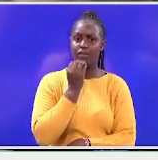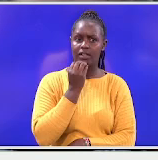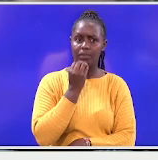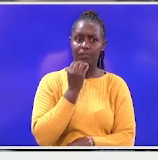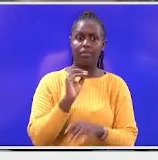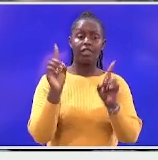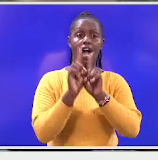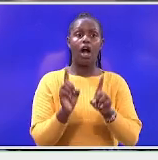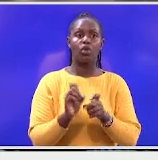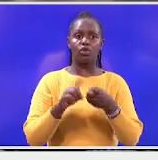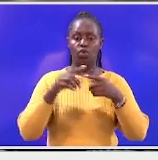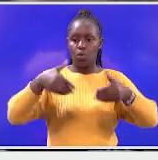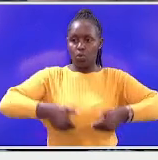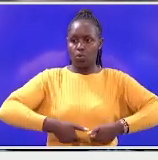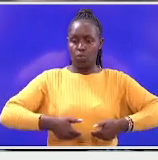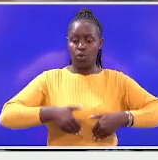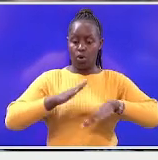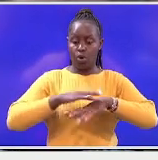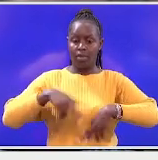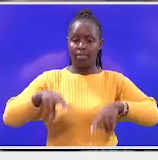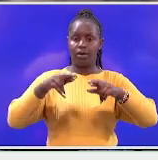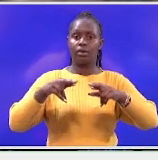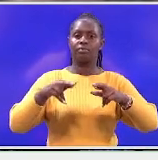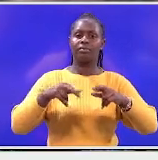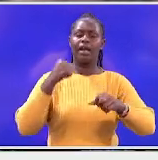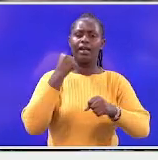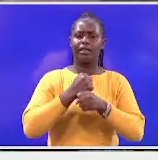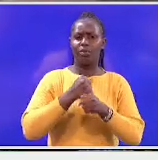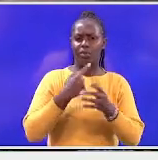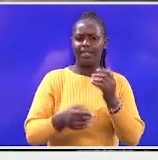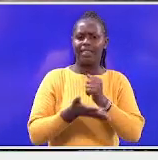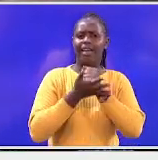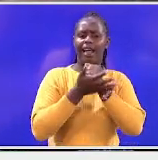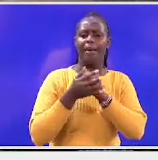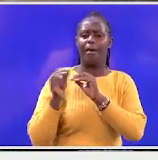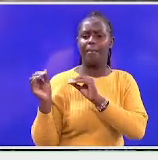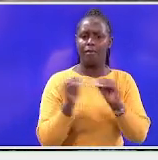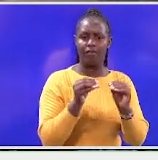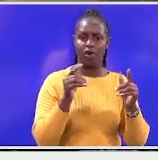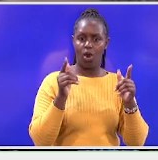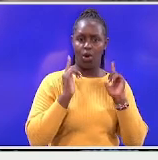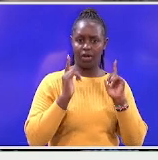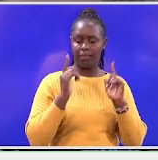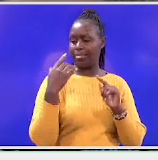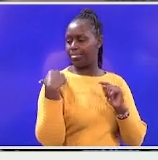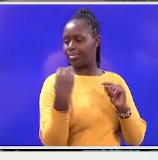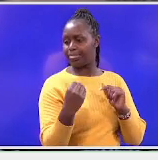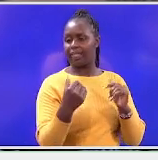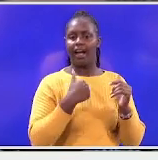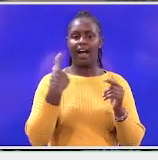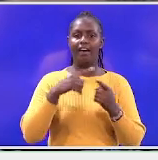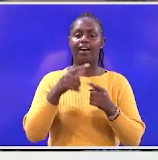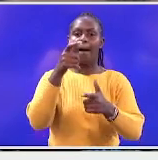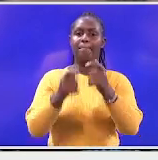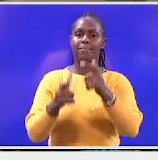nasikia vijana wakilala kwa barabara wakisukuma. Juzi kuna lori ya maziwa ililala pahali